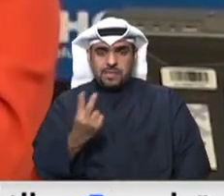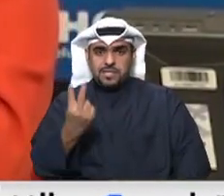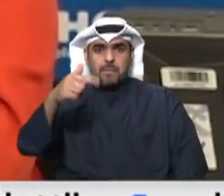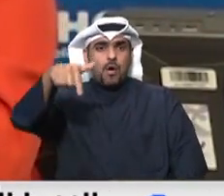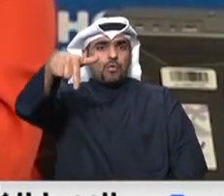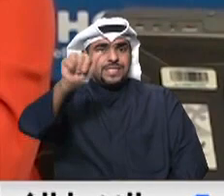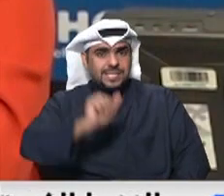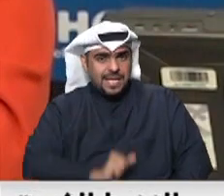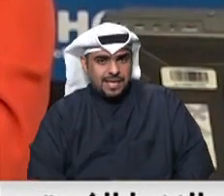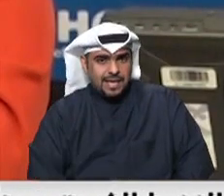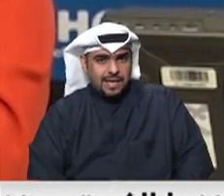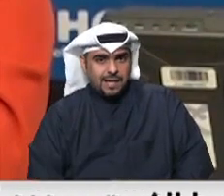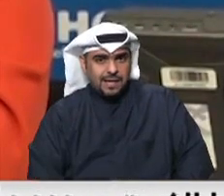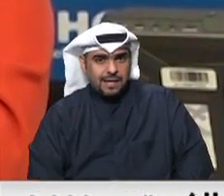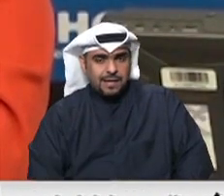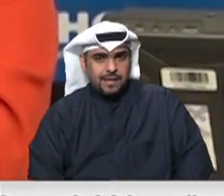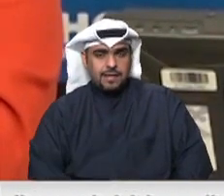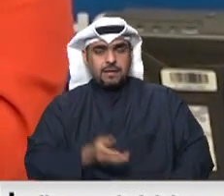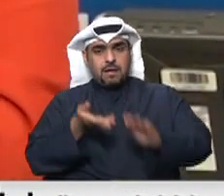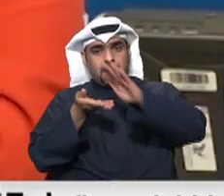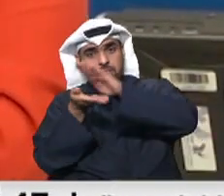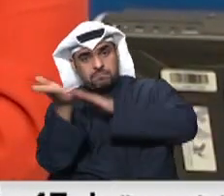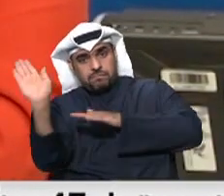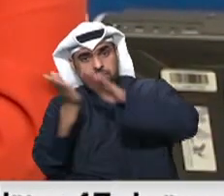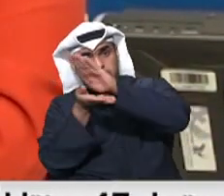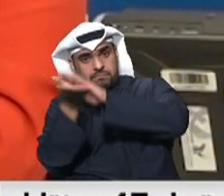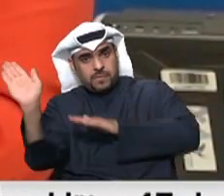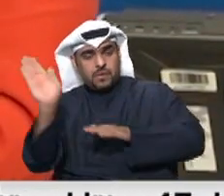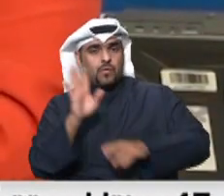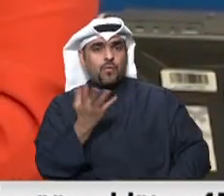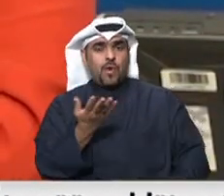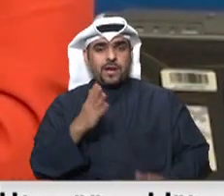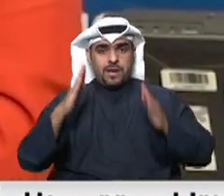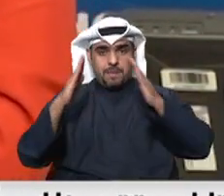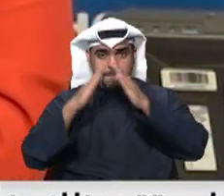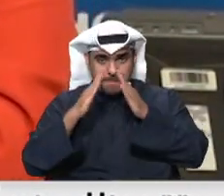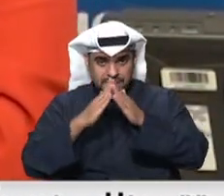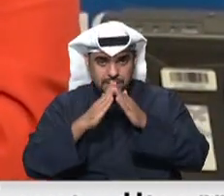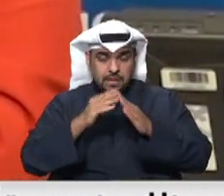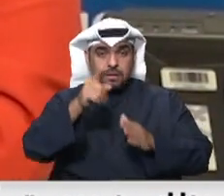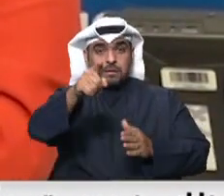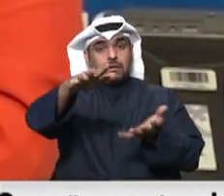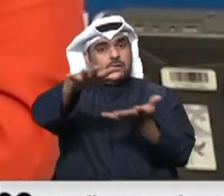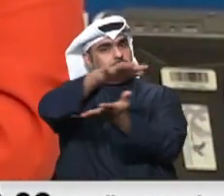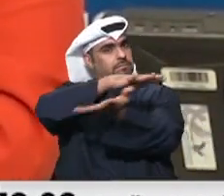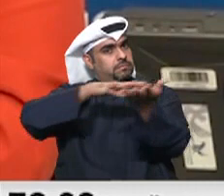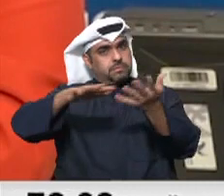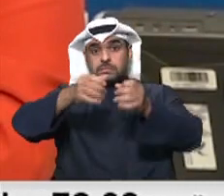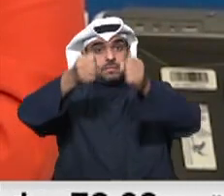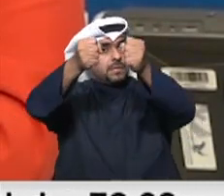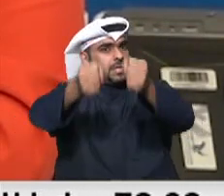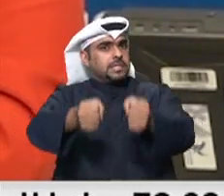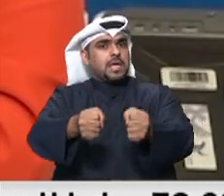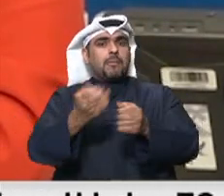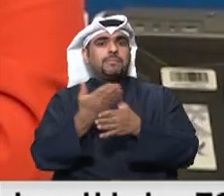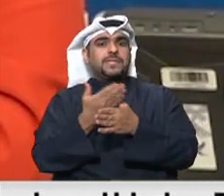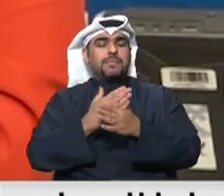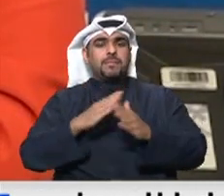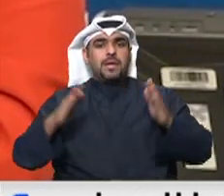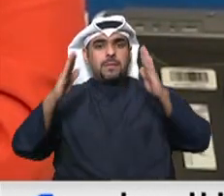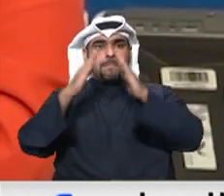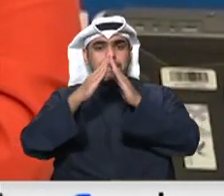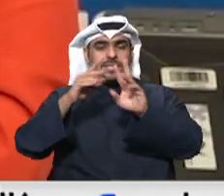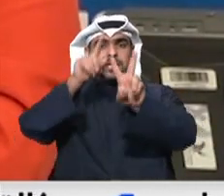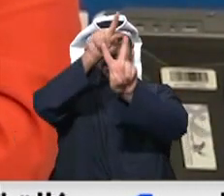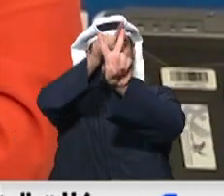و1967. أما حصول النزوح إلى خارج غزة باتجاه مصر فسيؤدي إلى عدم استقرار لمصر وسيناء